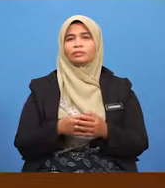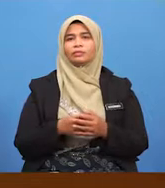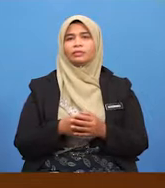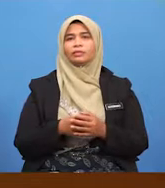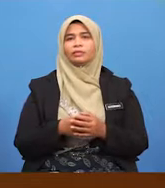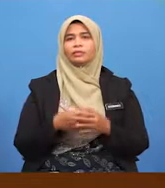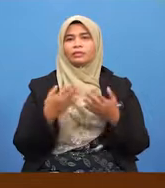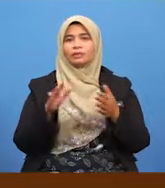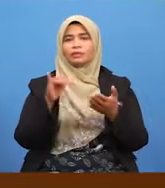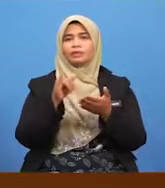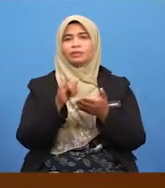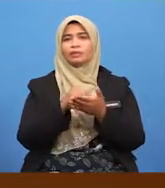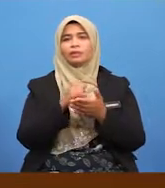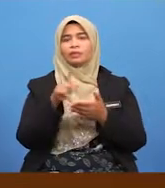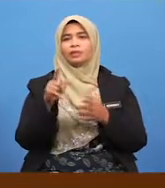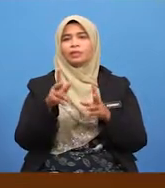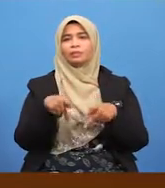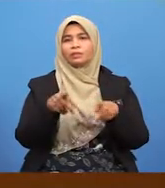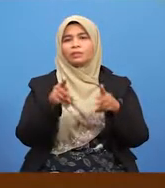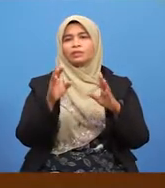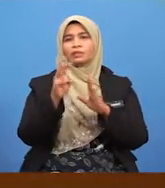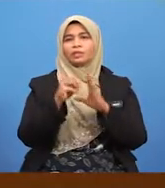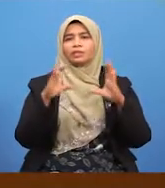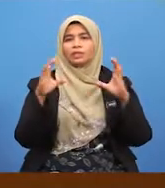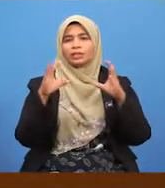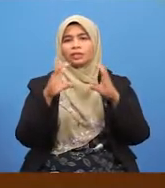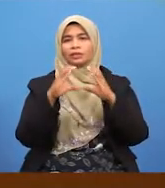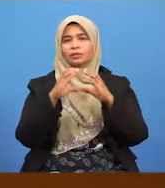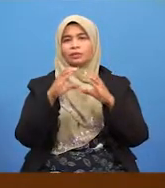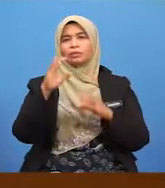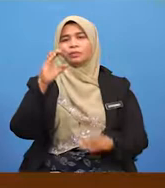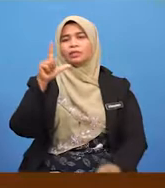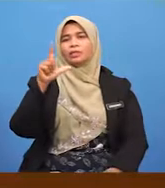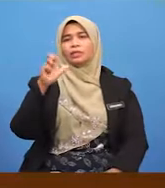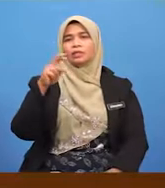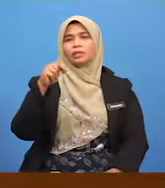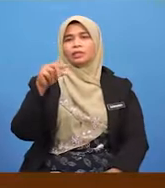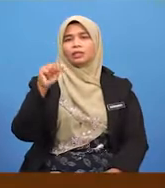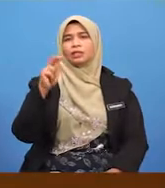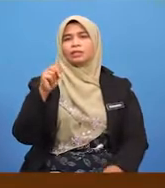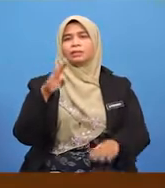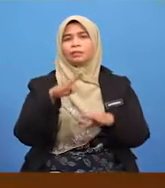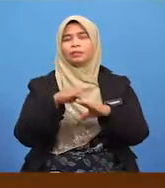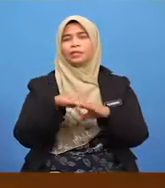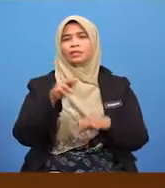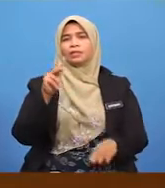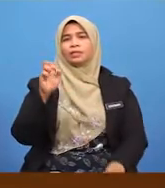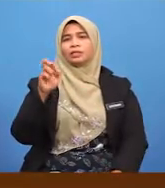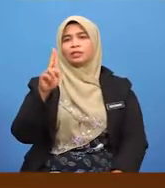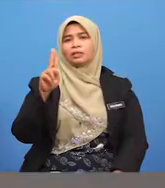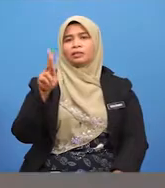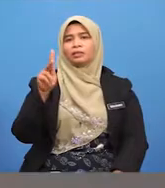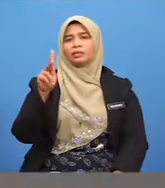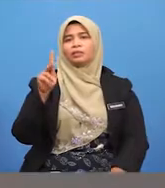service itu elah proses mencantumkan lengan pada kru lengan